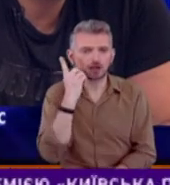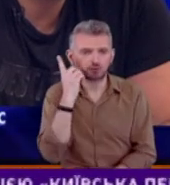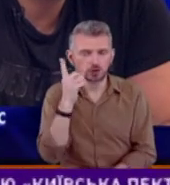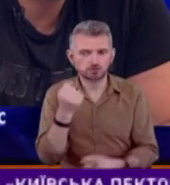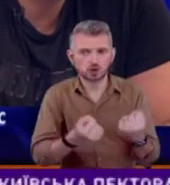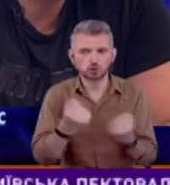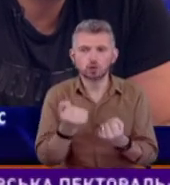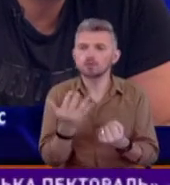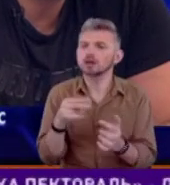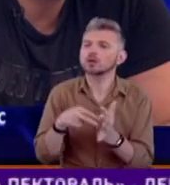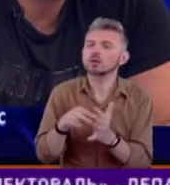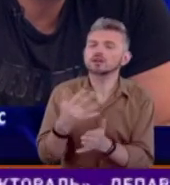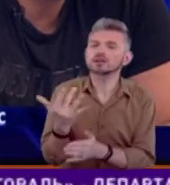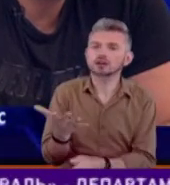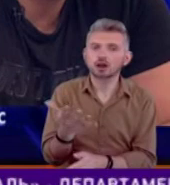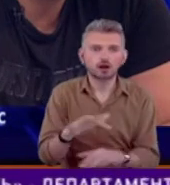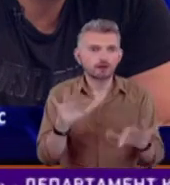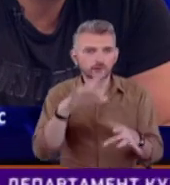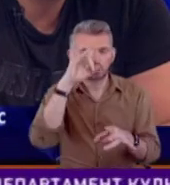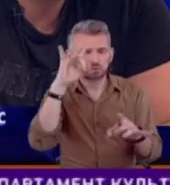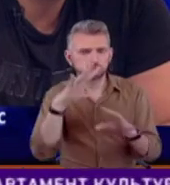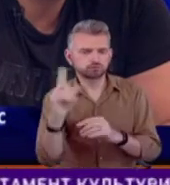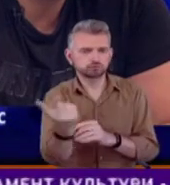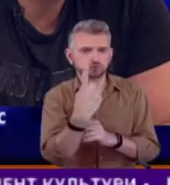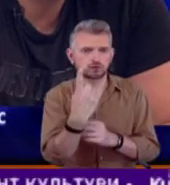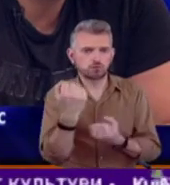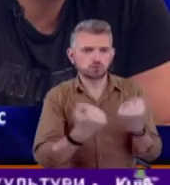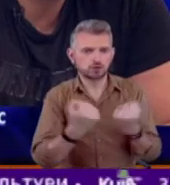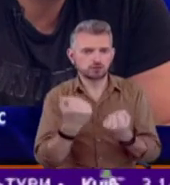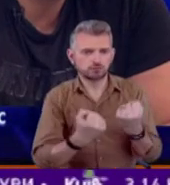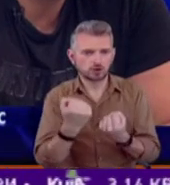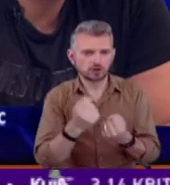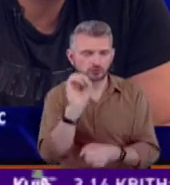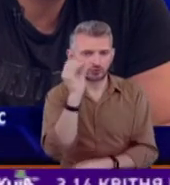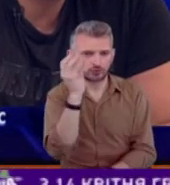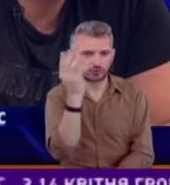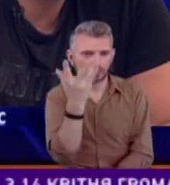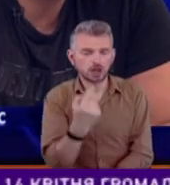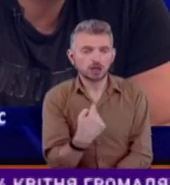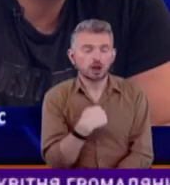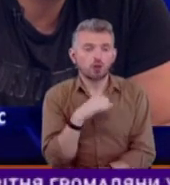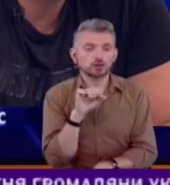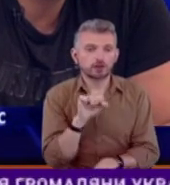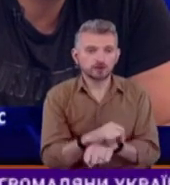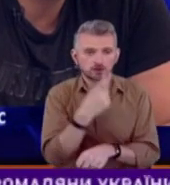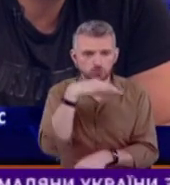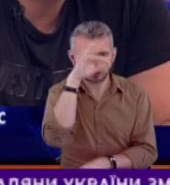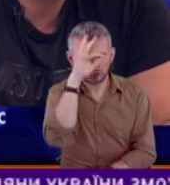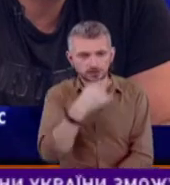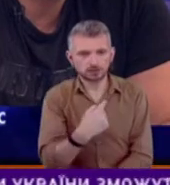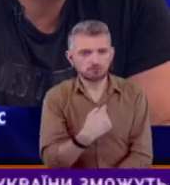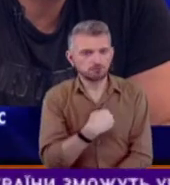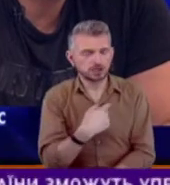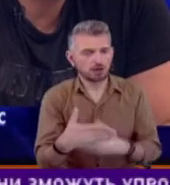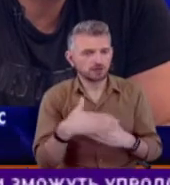рулем. Скільки коштувало? Откуда не возьмись, появилась поліцейська сирена. Я остановился, полицейский меня